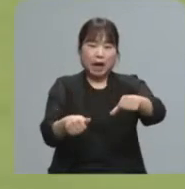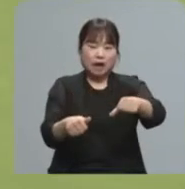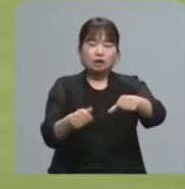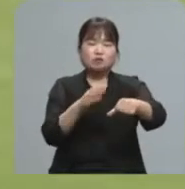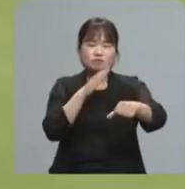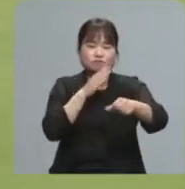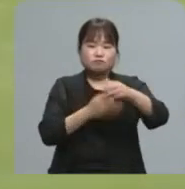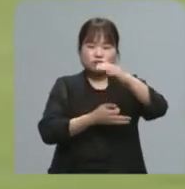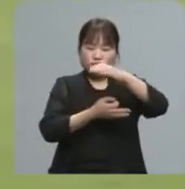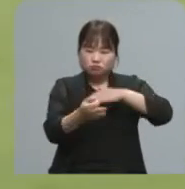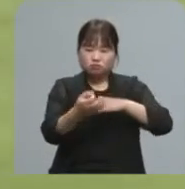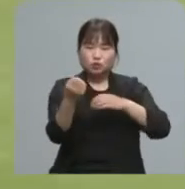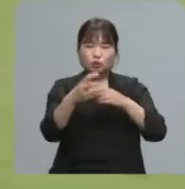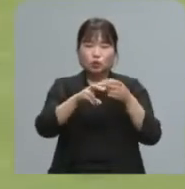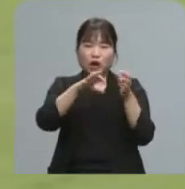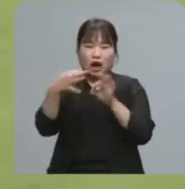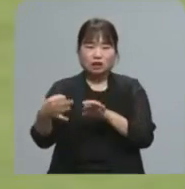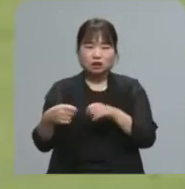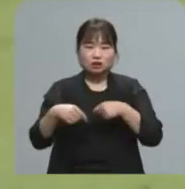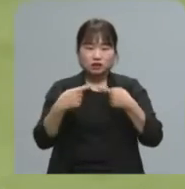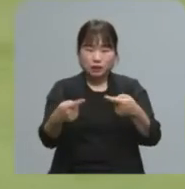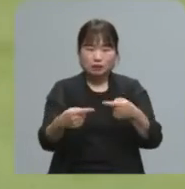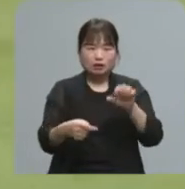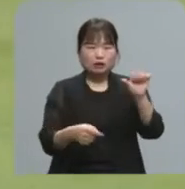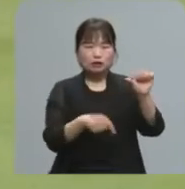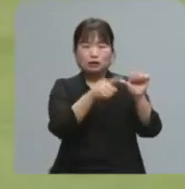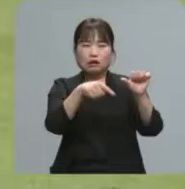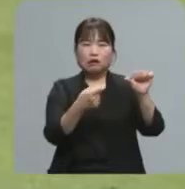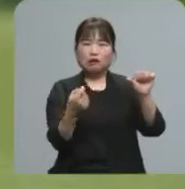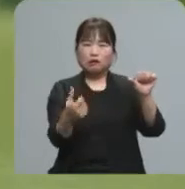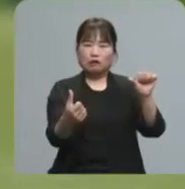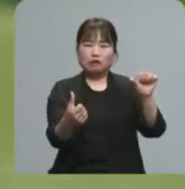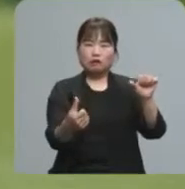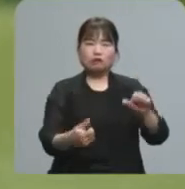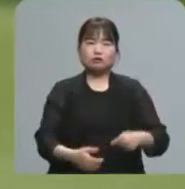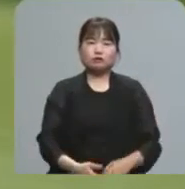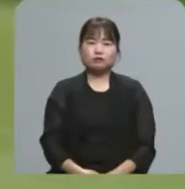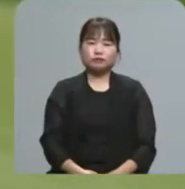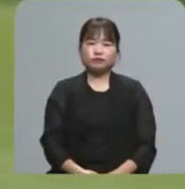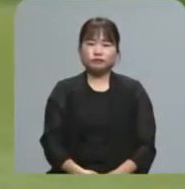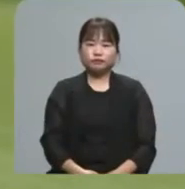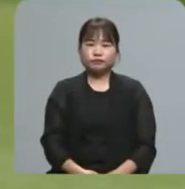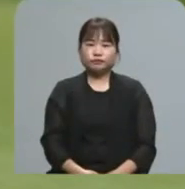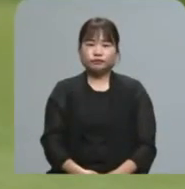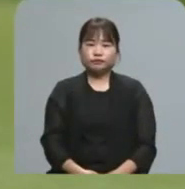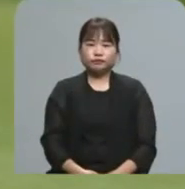장학사업과 주민 할인 등에 참여하는 곳은 5곳에 불과합니다. KBS 뉴스 진희정입니다.